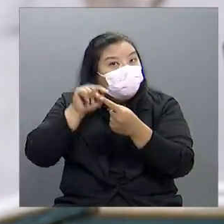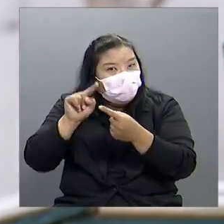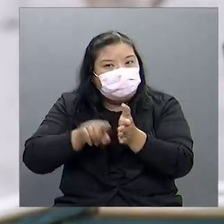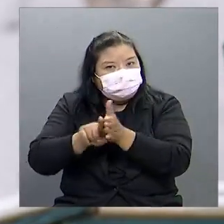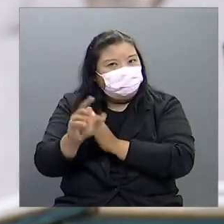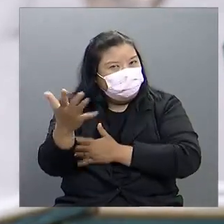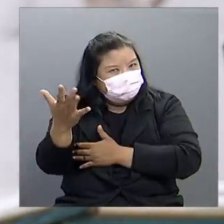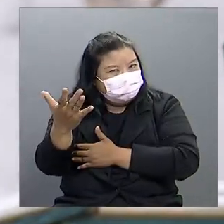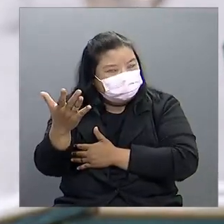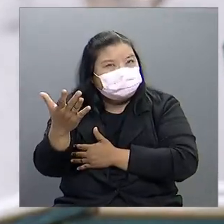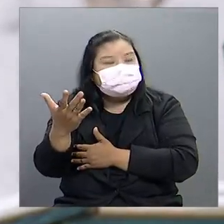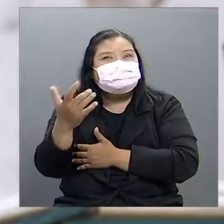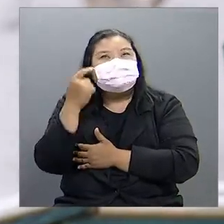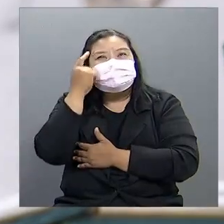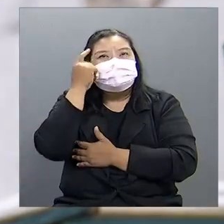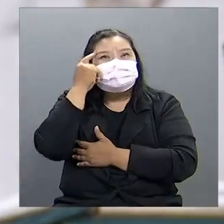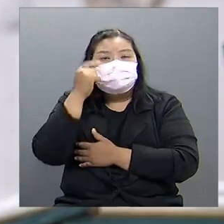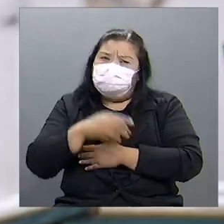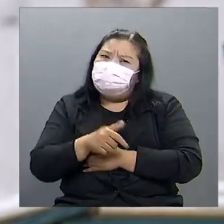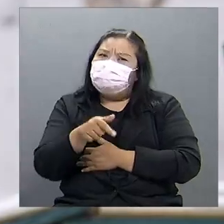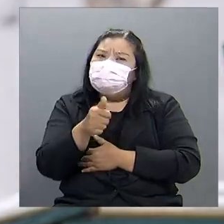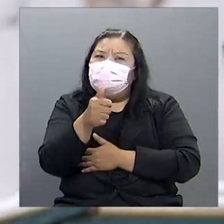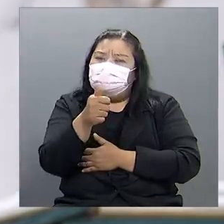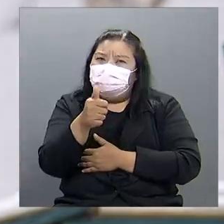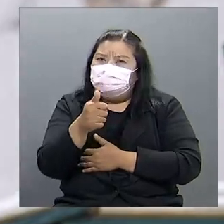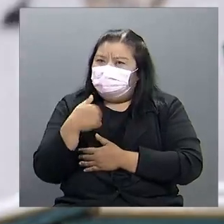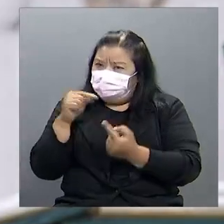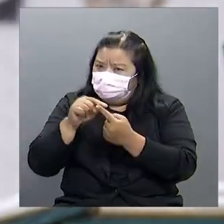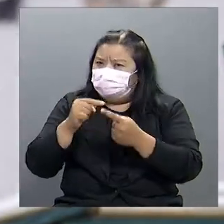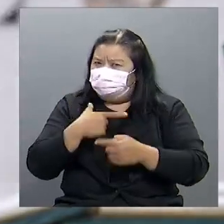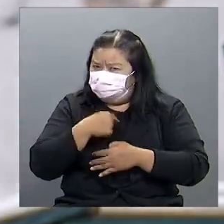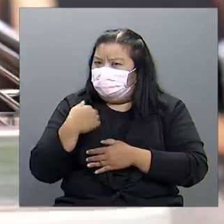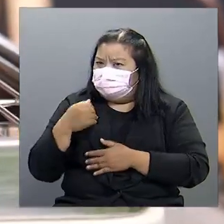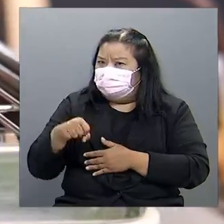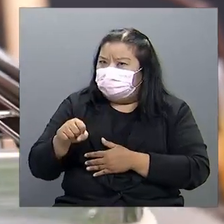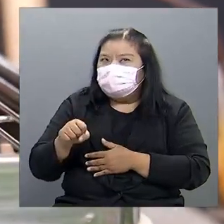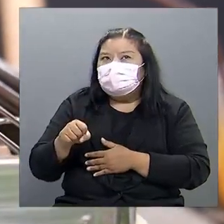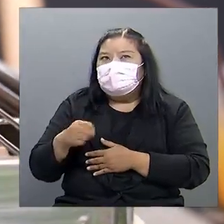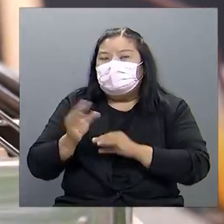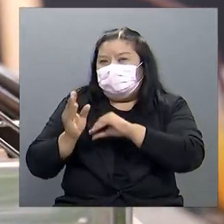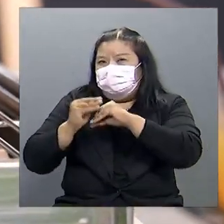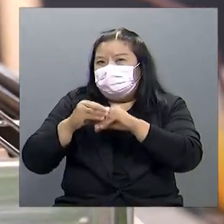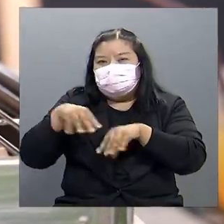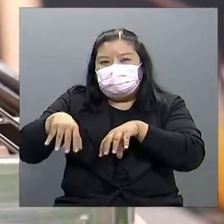เล็งเห็นว่าเออมันก็ดีนะมันก็ตอบโจทย์อยู่มีพอดีเราก็เลยต่อยอดมาต่อ